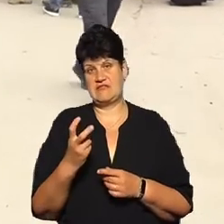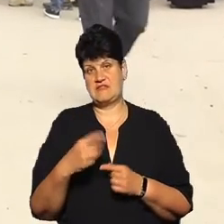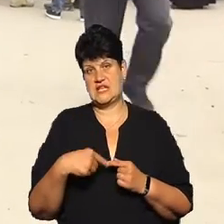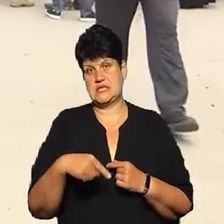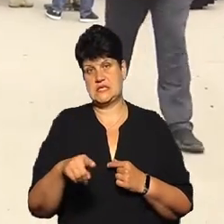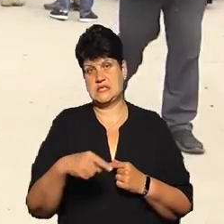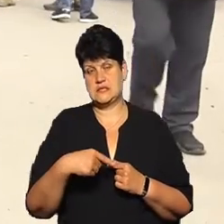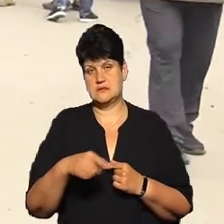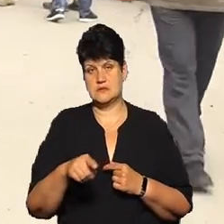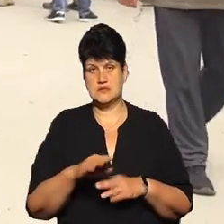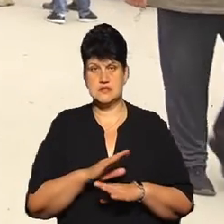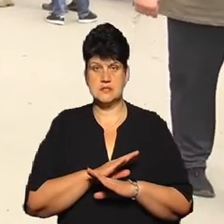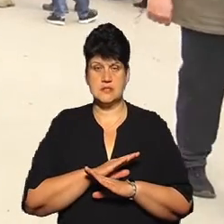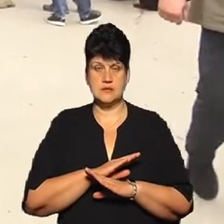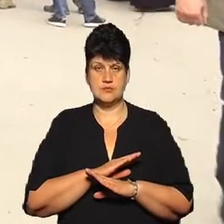Загинув